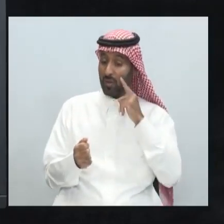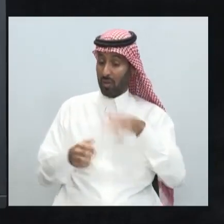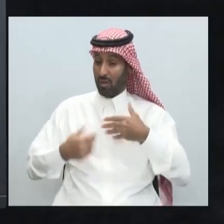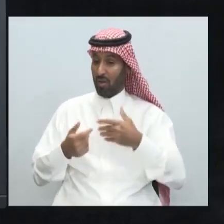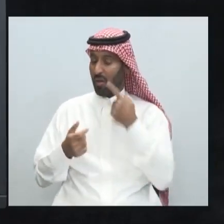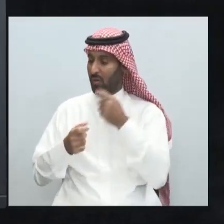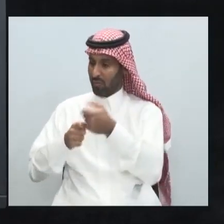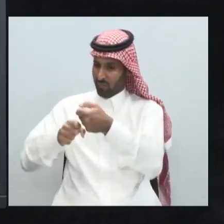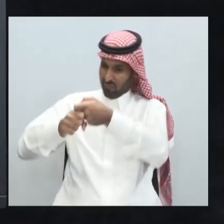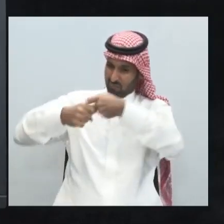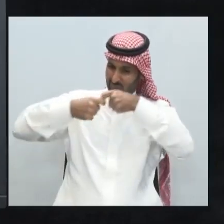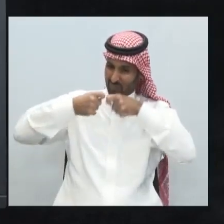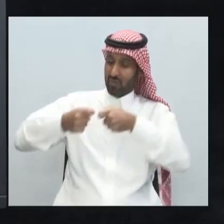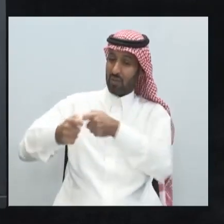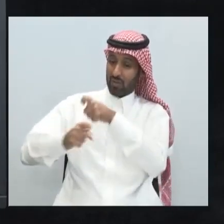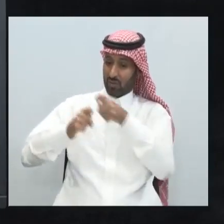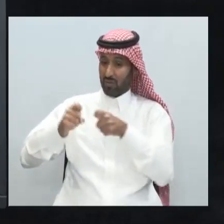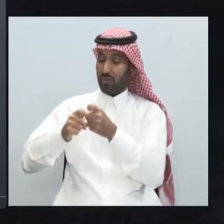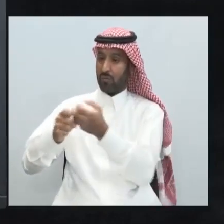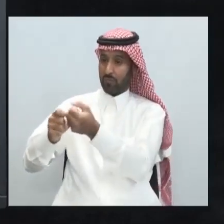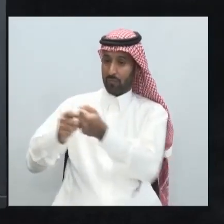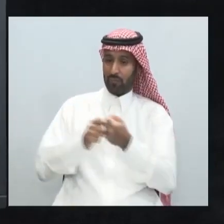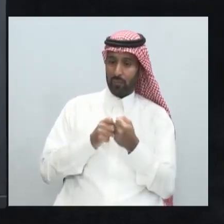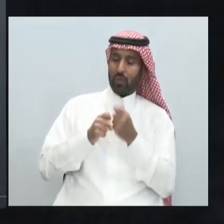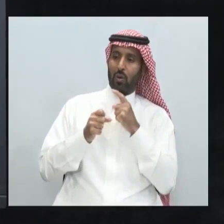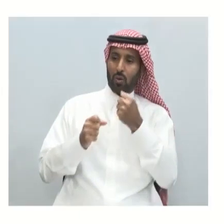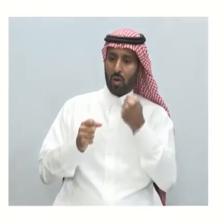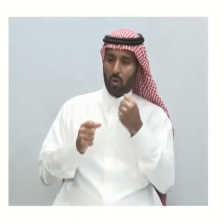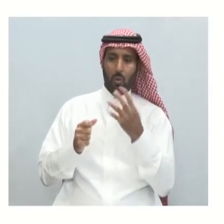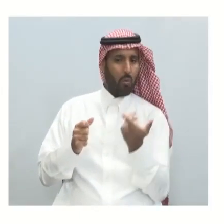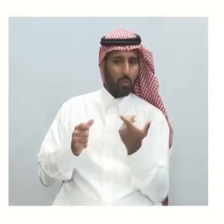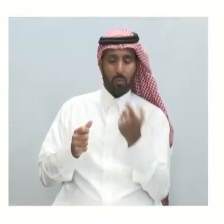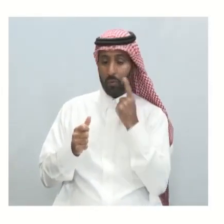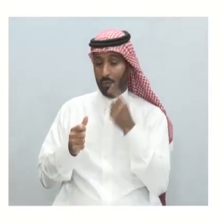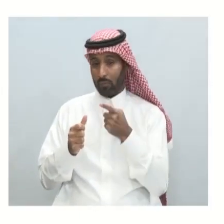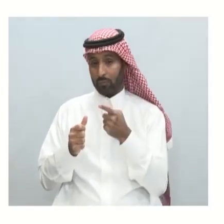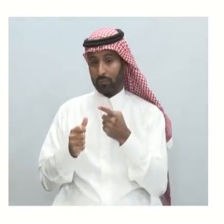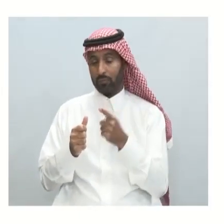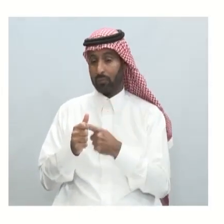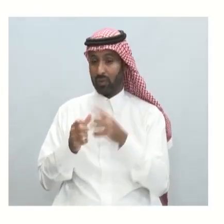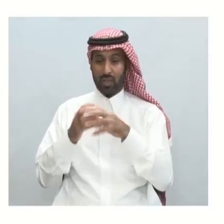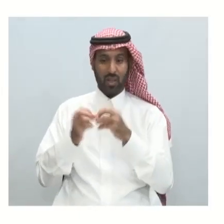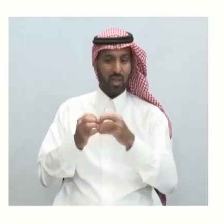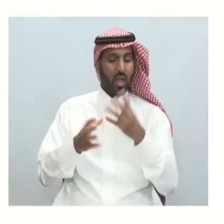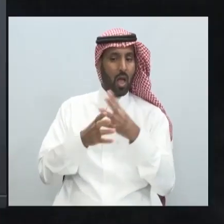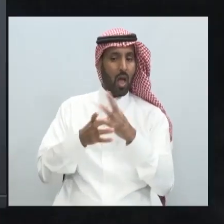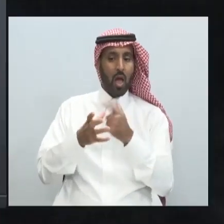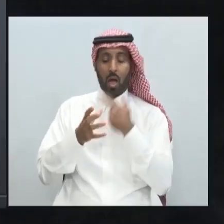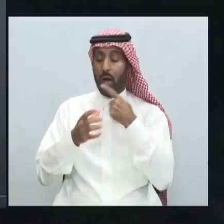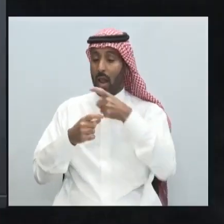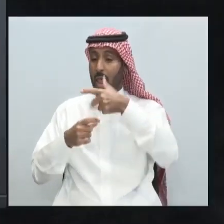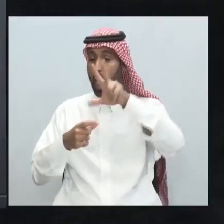شد الرابطه شد الالكترونات في الرابطه من سيكون اقوى اذا هذا يعطي يني تفسير لمعنى